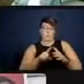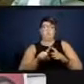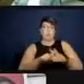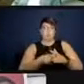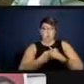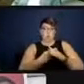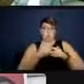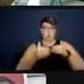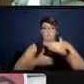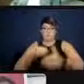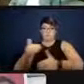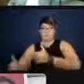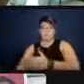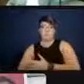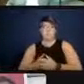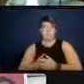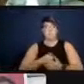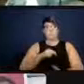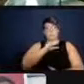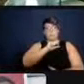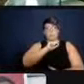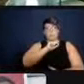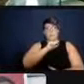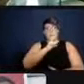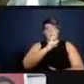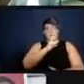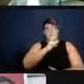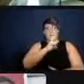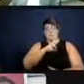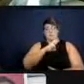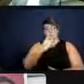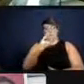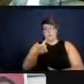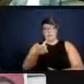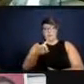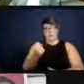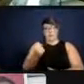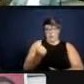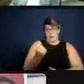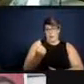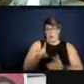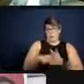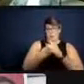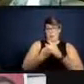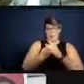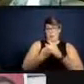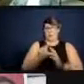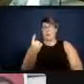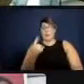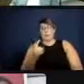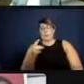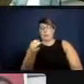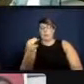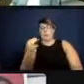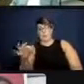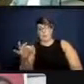wanafunzi. Tuna awamu mbalimbali. Tumekuwa na shule 11